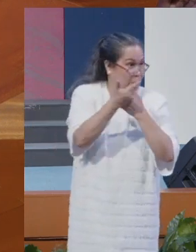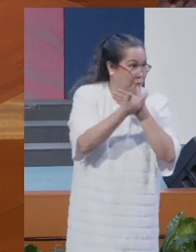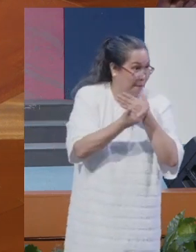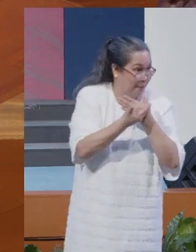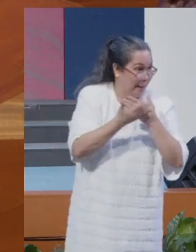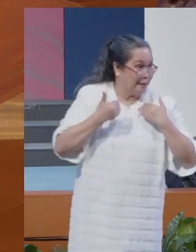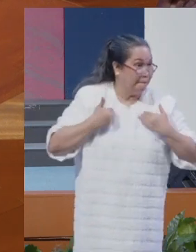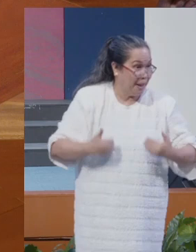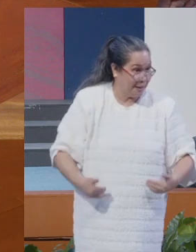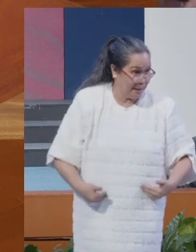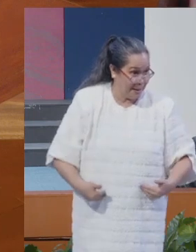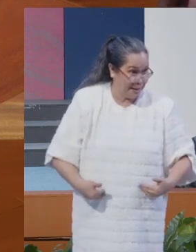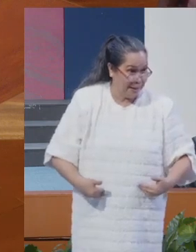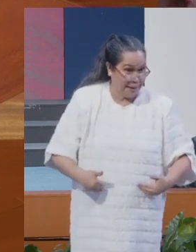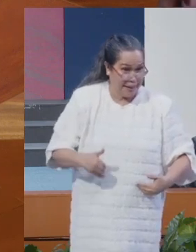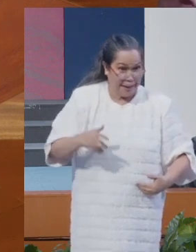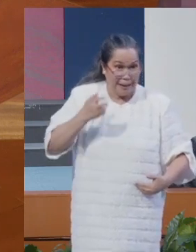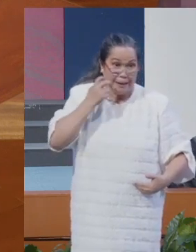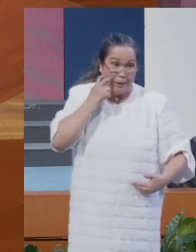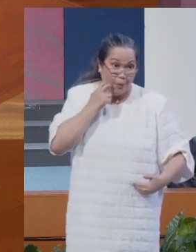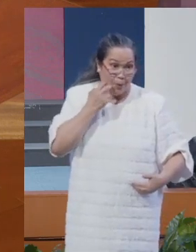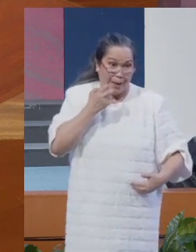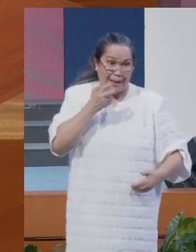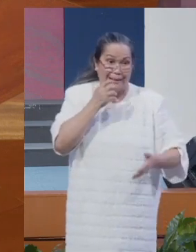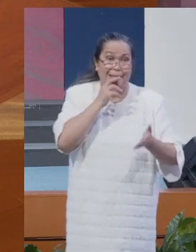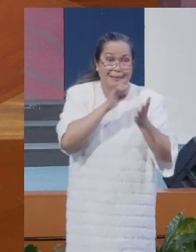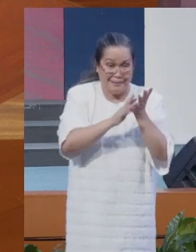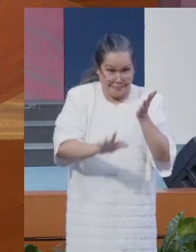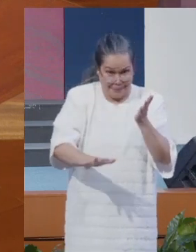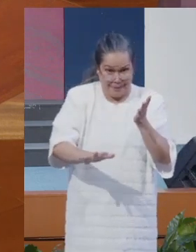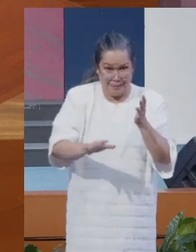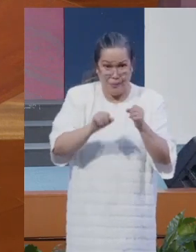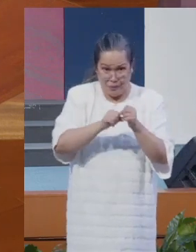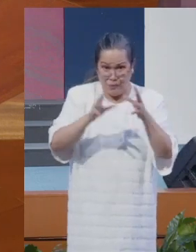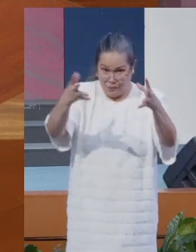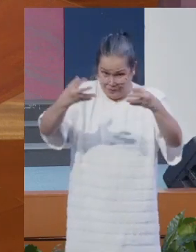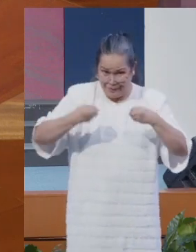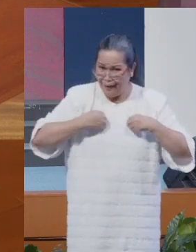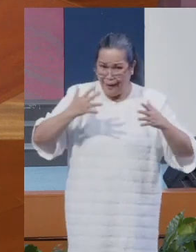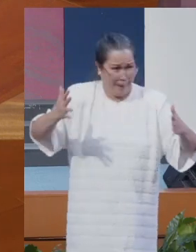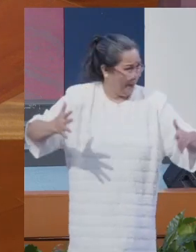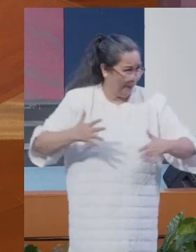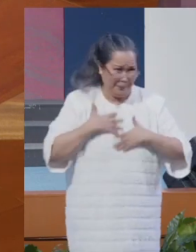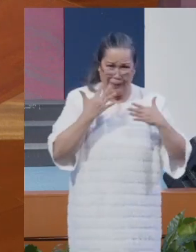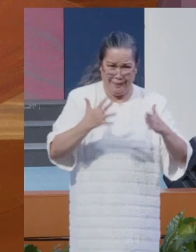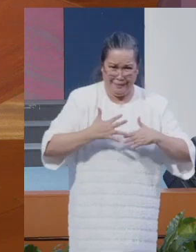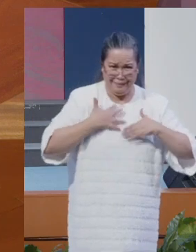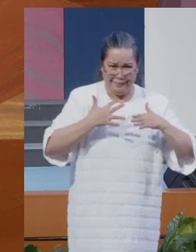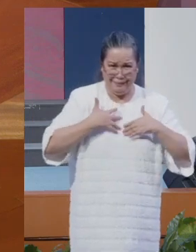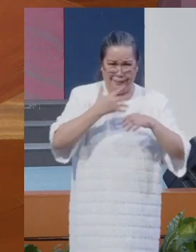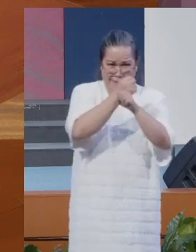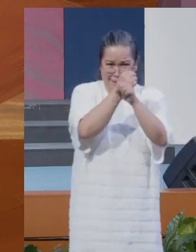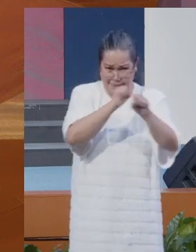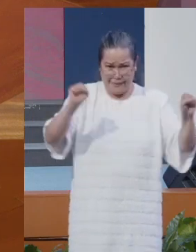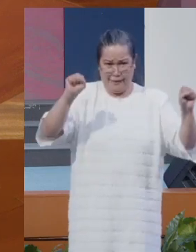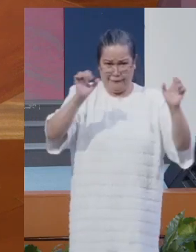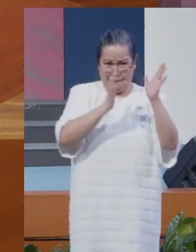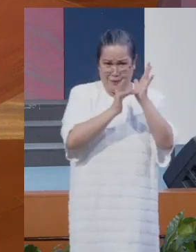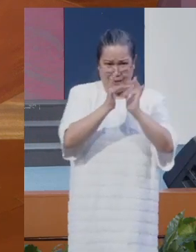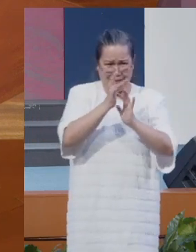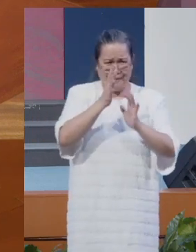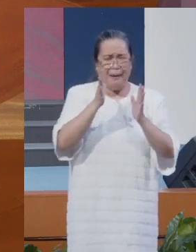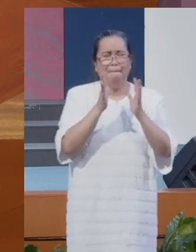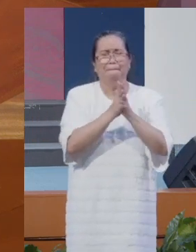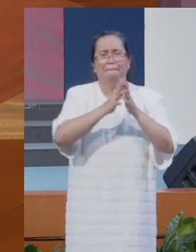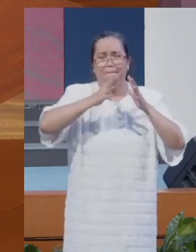sa krus. Bagaman sukdulang kagalakan ang mapapasa atin sa ating pagtanggap ng kaligtasan ni Jesus,